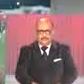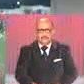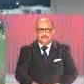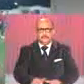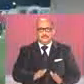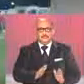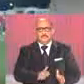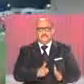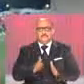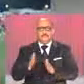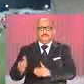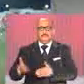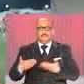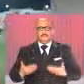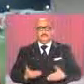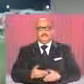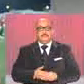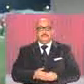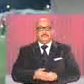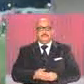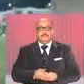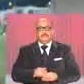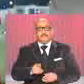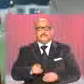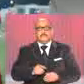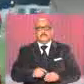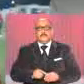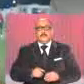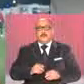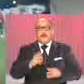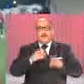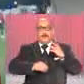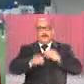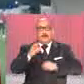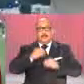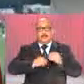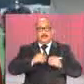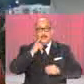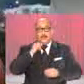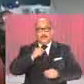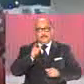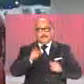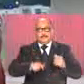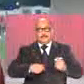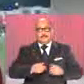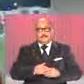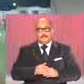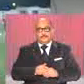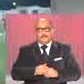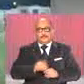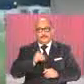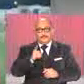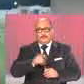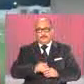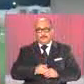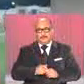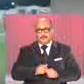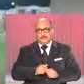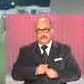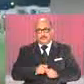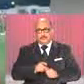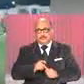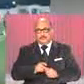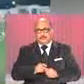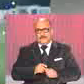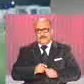عملنا باركور باهي، لازمنا نأكدوه معناها في الكندية. عندنا دي زوبجيكتيف لازمنا نحققوها معناها